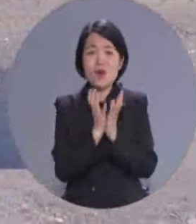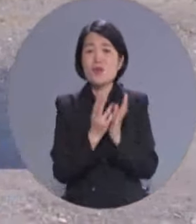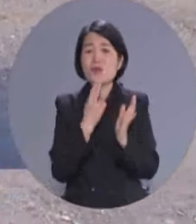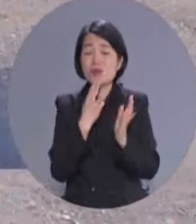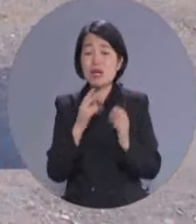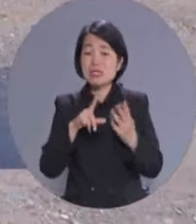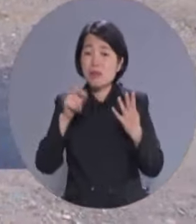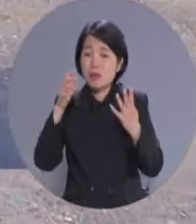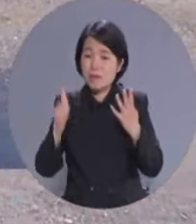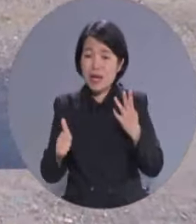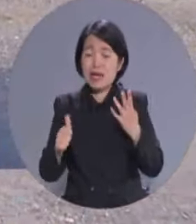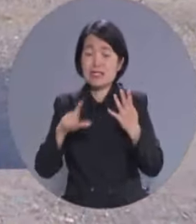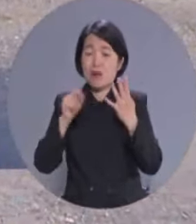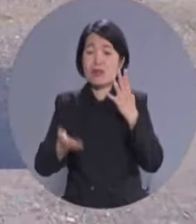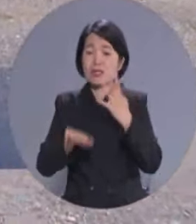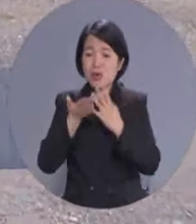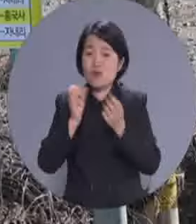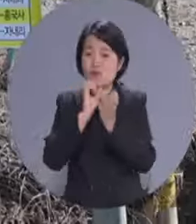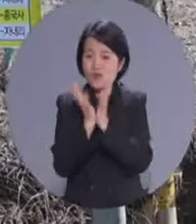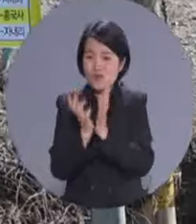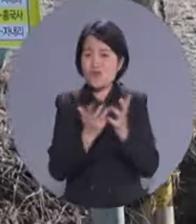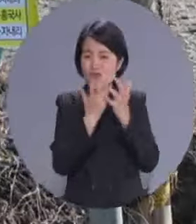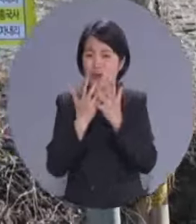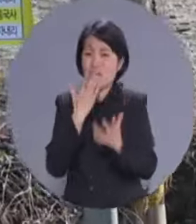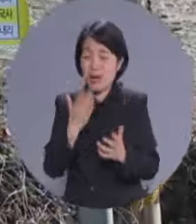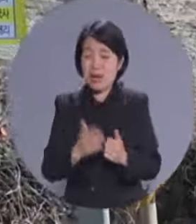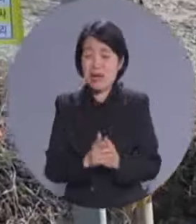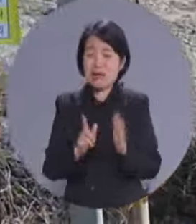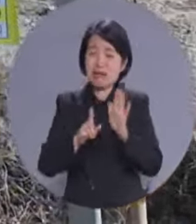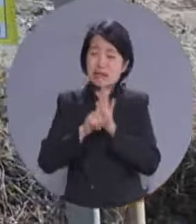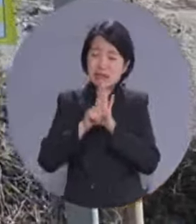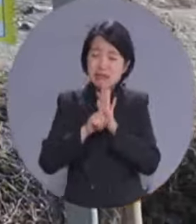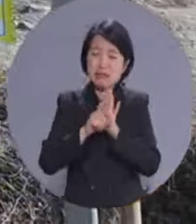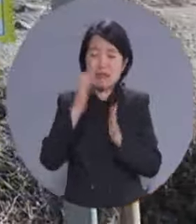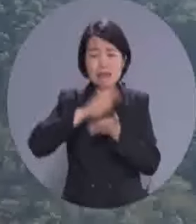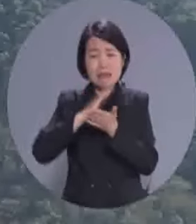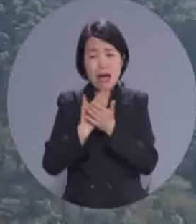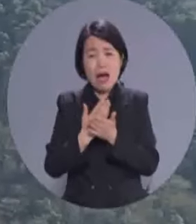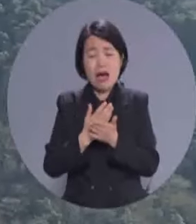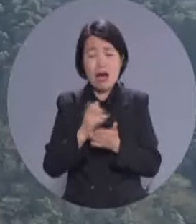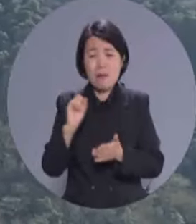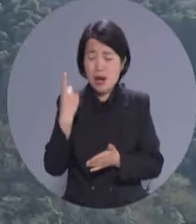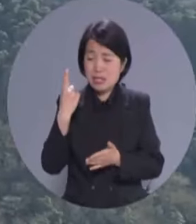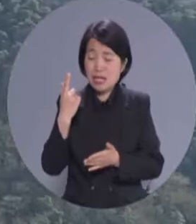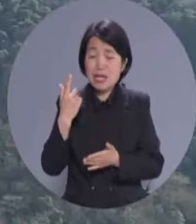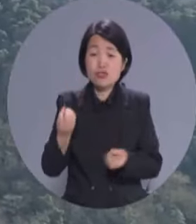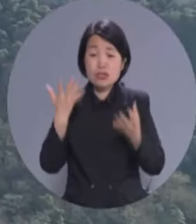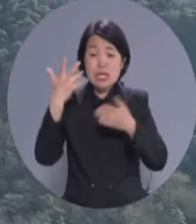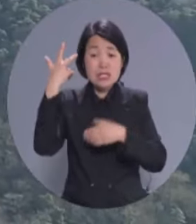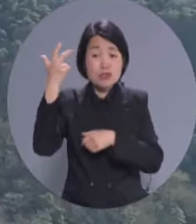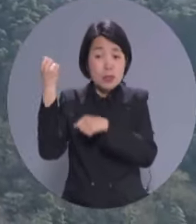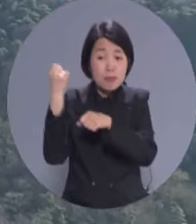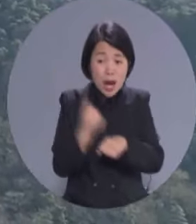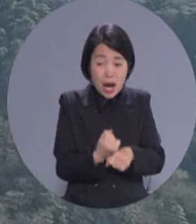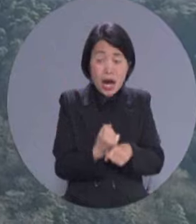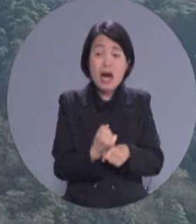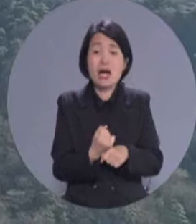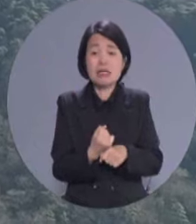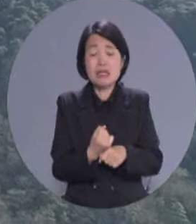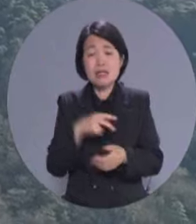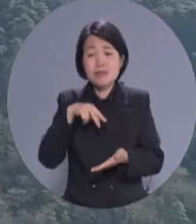3월 말이나 4월 초나 그때 가능할 것 같아요. 변덕스러운 날씨에 지난해보다 일주일 축제를 앞당긴